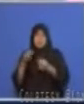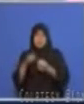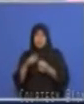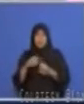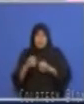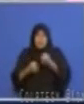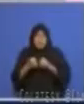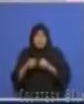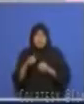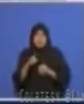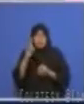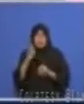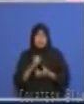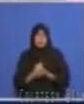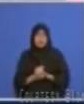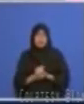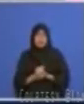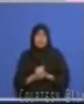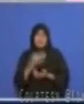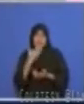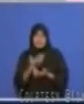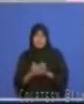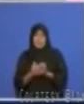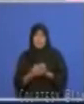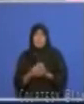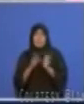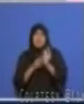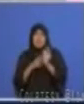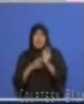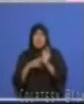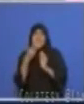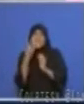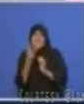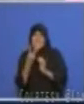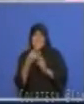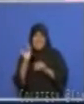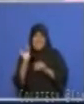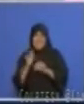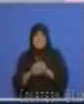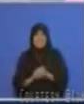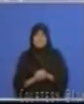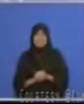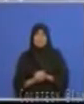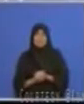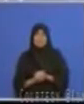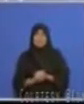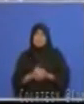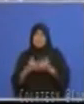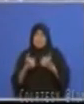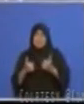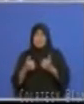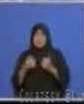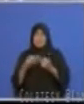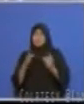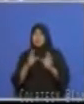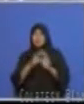harus kita lakukan Terima kasih itu saja dari saya tetap nomor T Ya baik sebelum saya